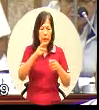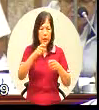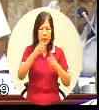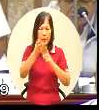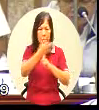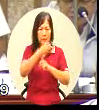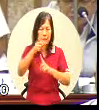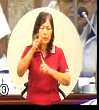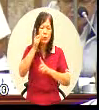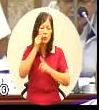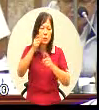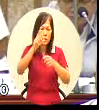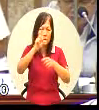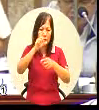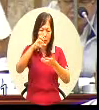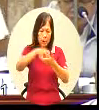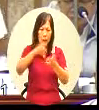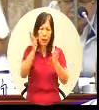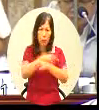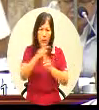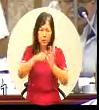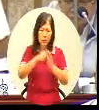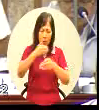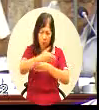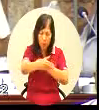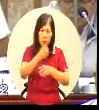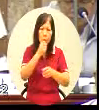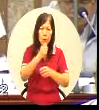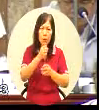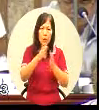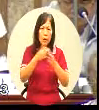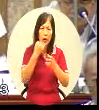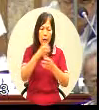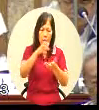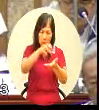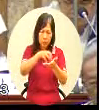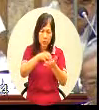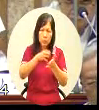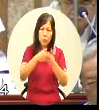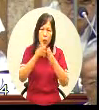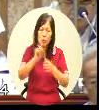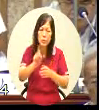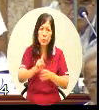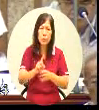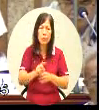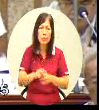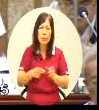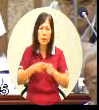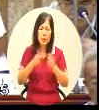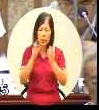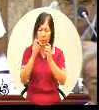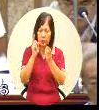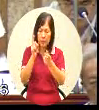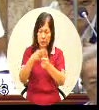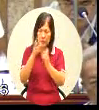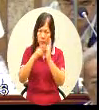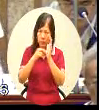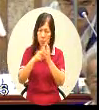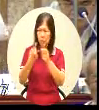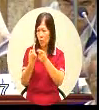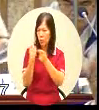，他的一些程序跟，需要的证件，那我先跟议员说明一下。其